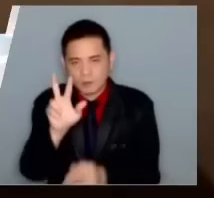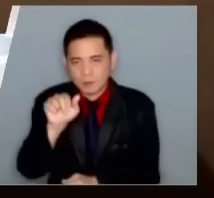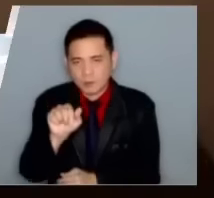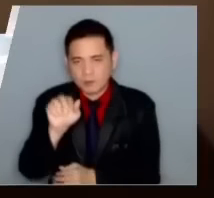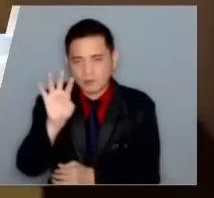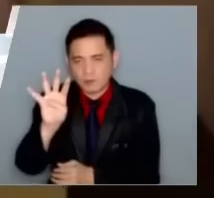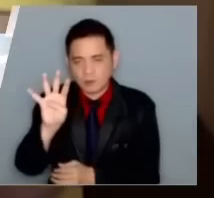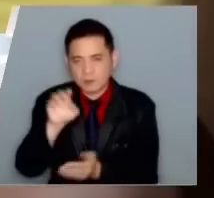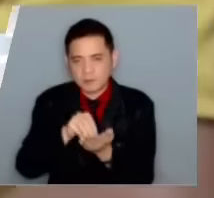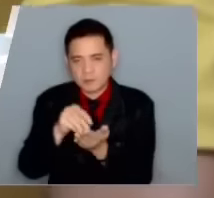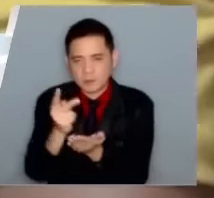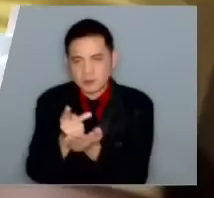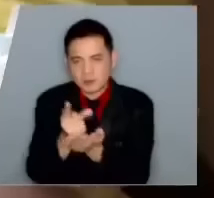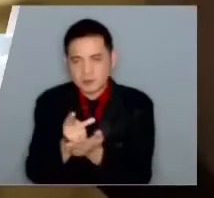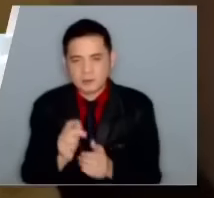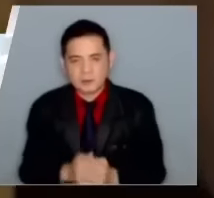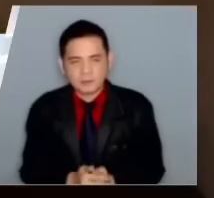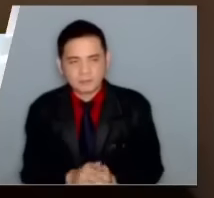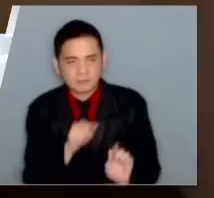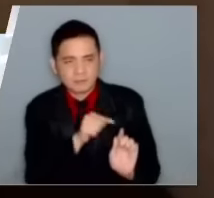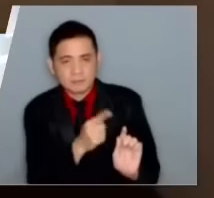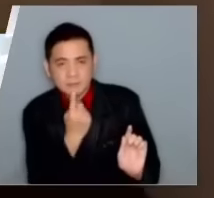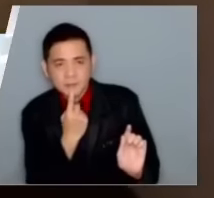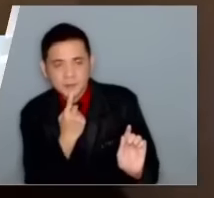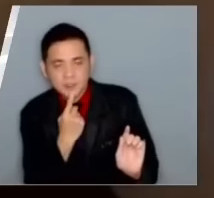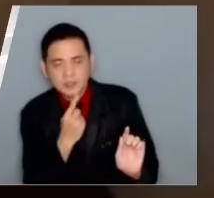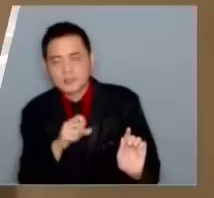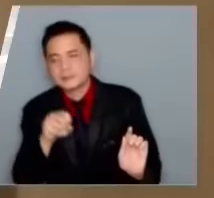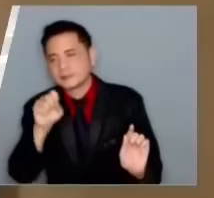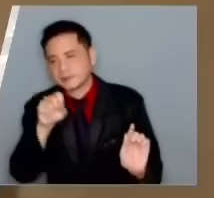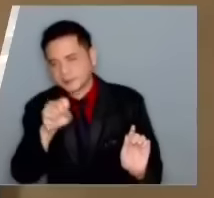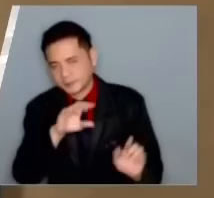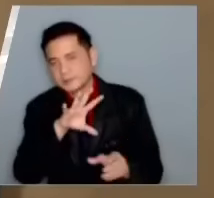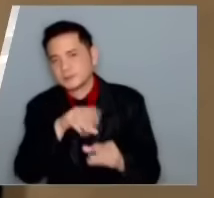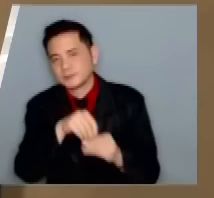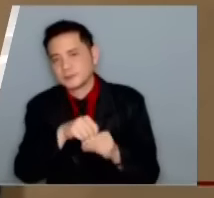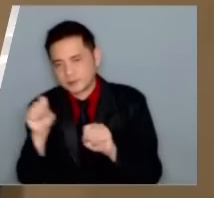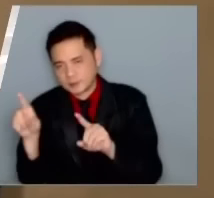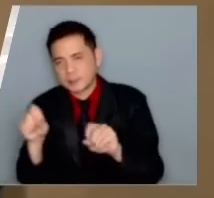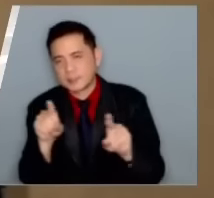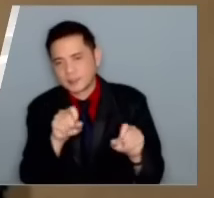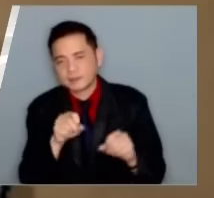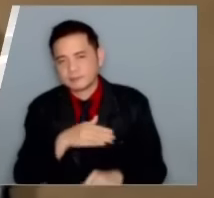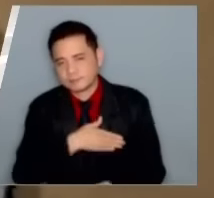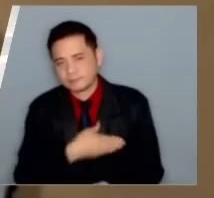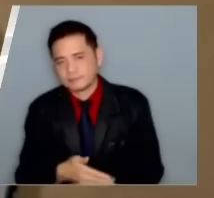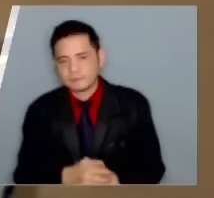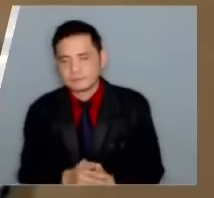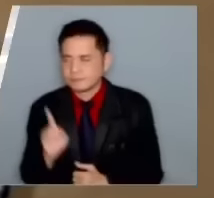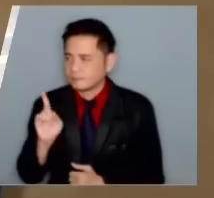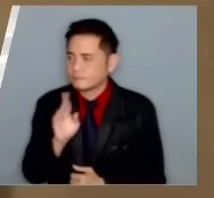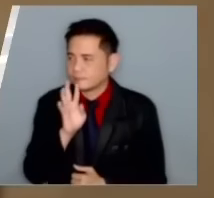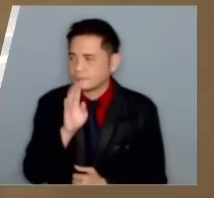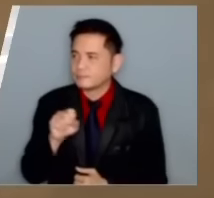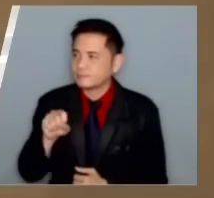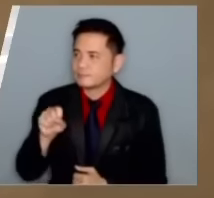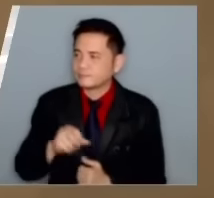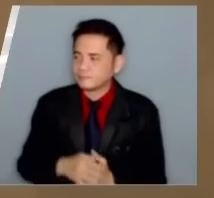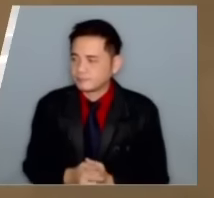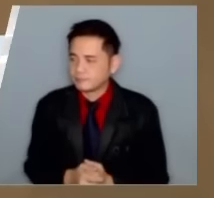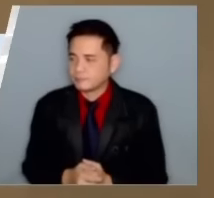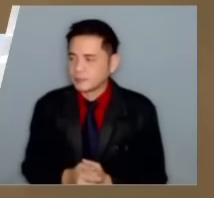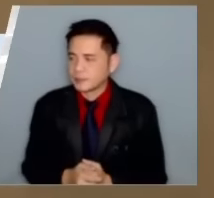News, inamin ng suspect na sangkot siya sa illegal drug trade. Saan galing? Apo? Mga shabu